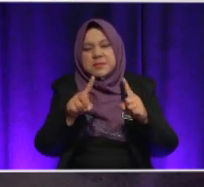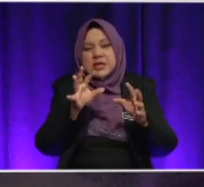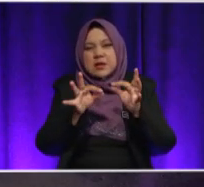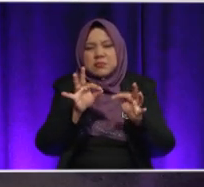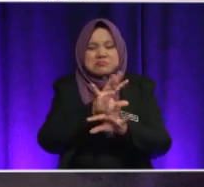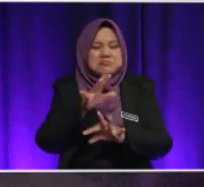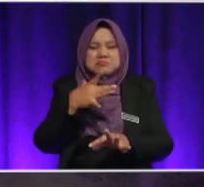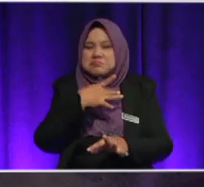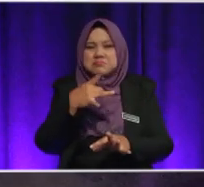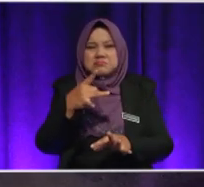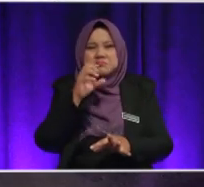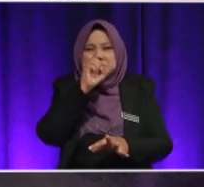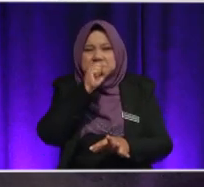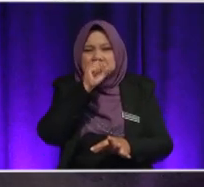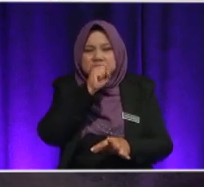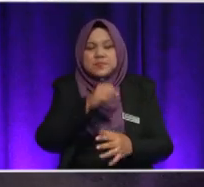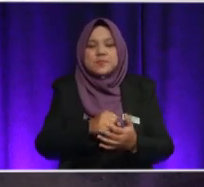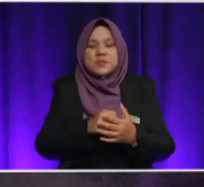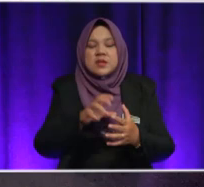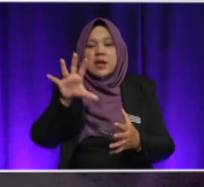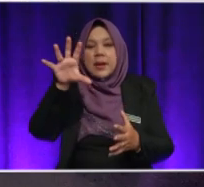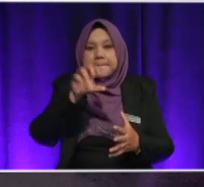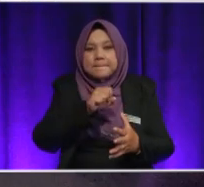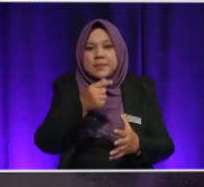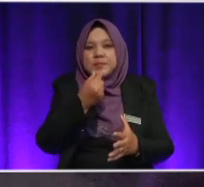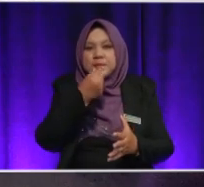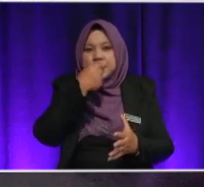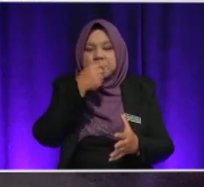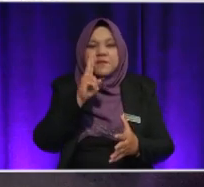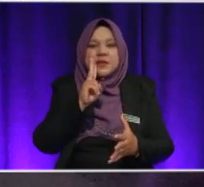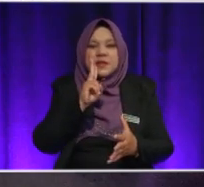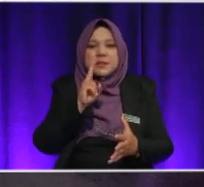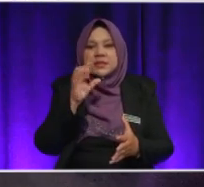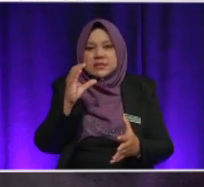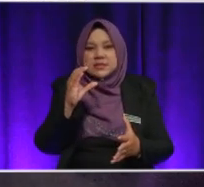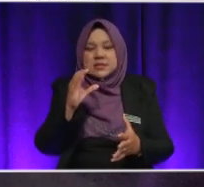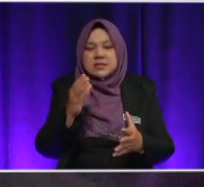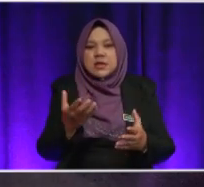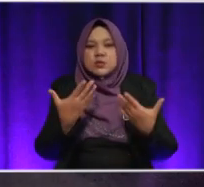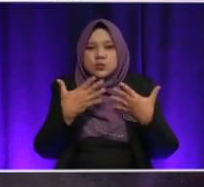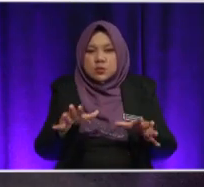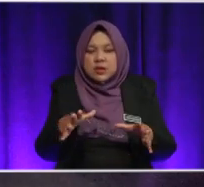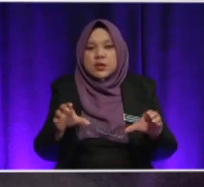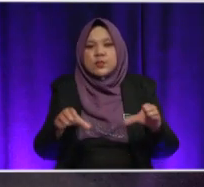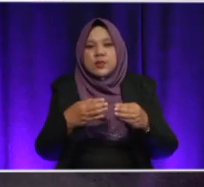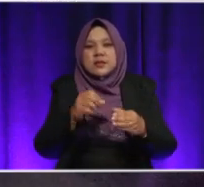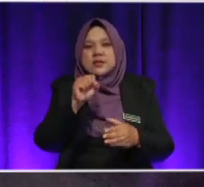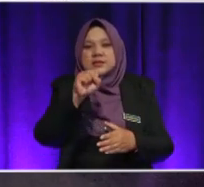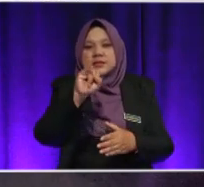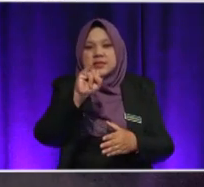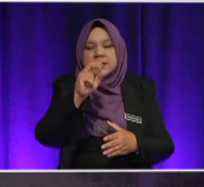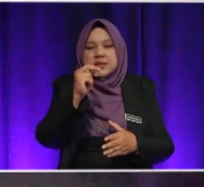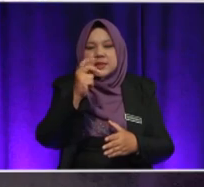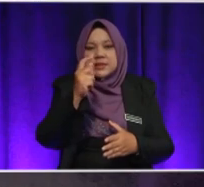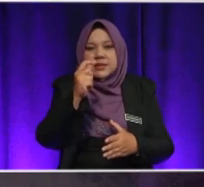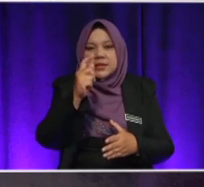makan buah yang tak suka benda masak jadi kita juga boleh menggunakan vitamin C yang telah dihasilkan secara sintetis di